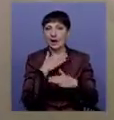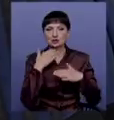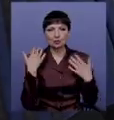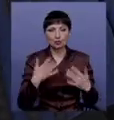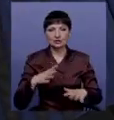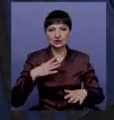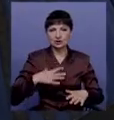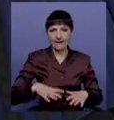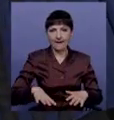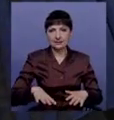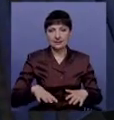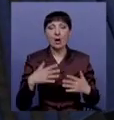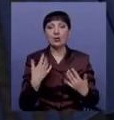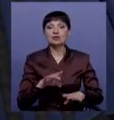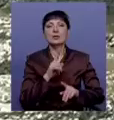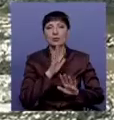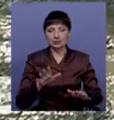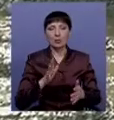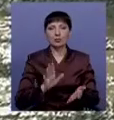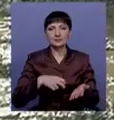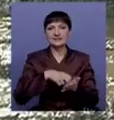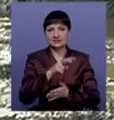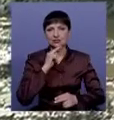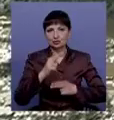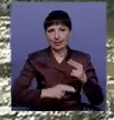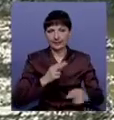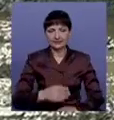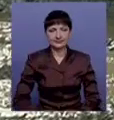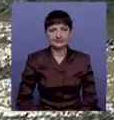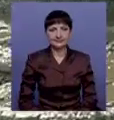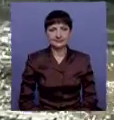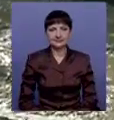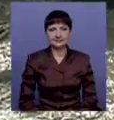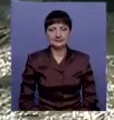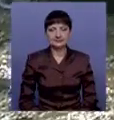и мириться с происходящим и будут писать жалобы в соответствующие органы